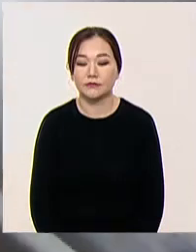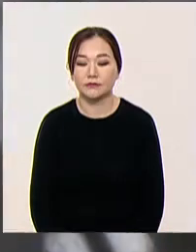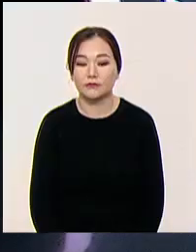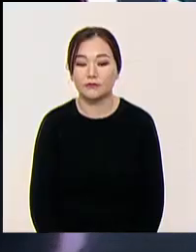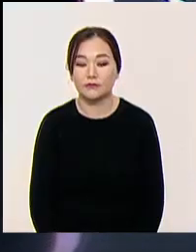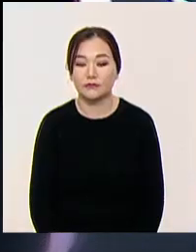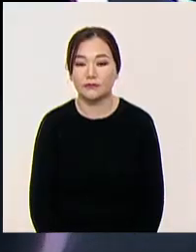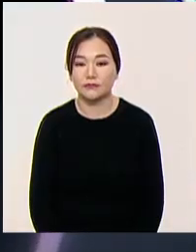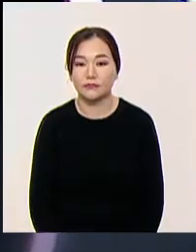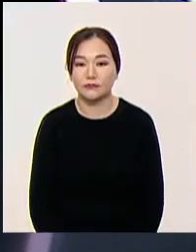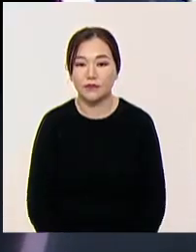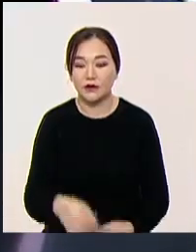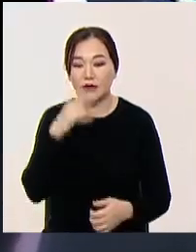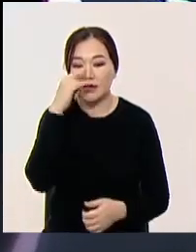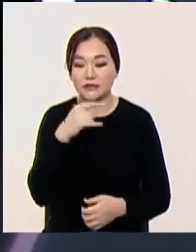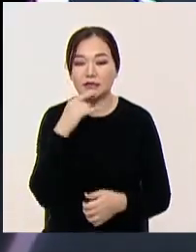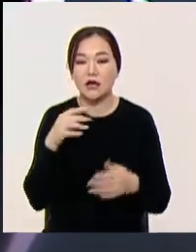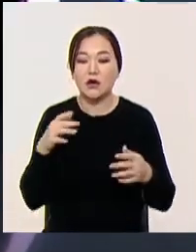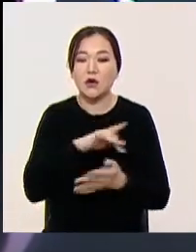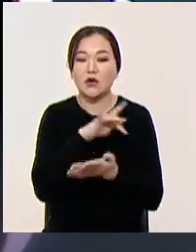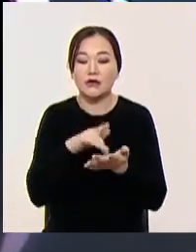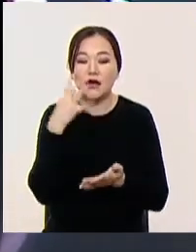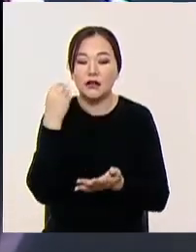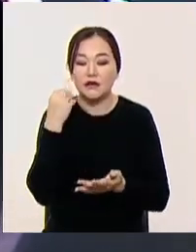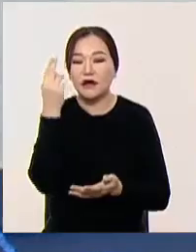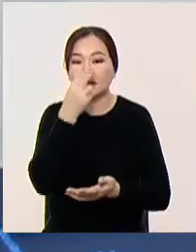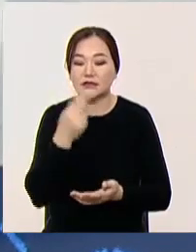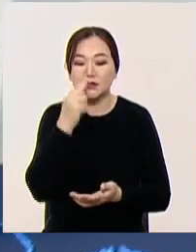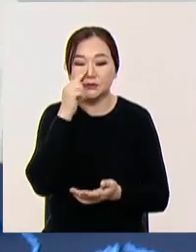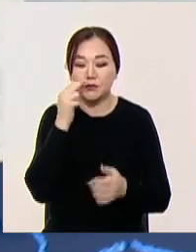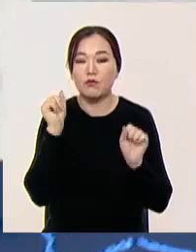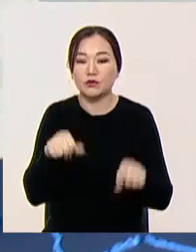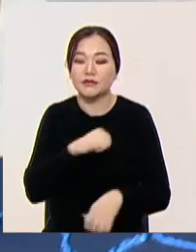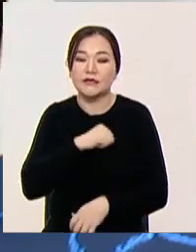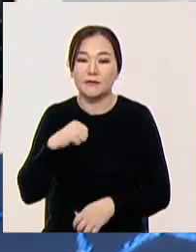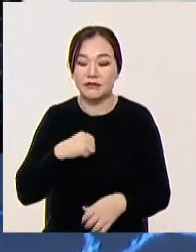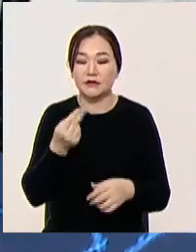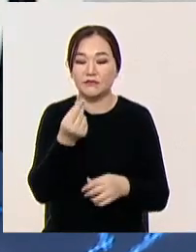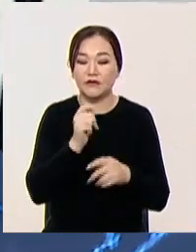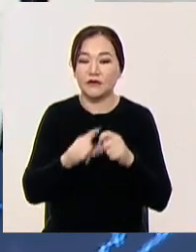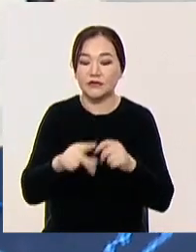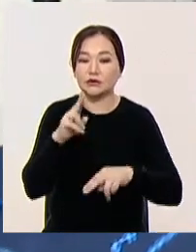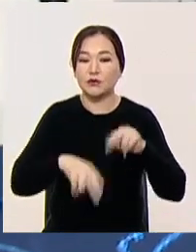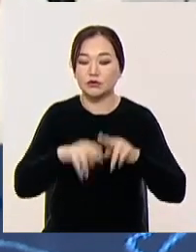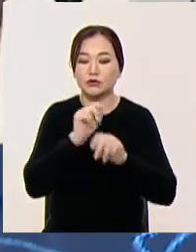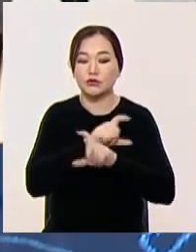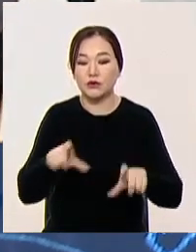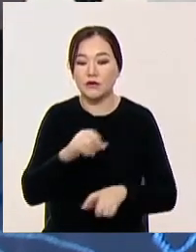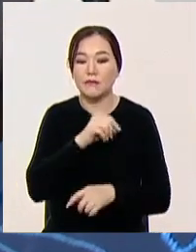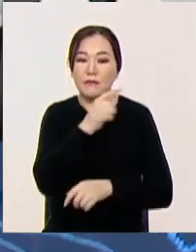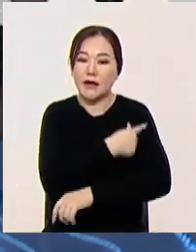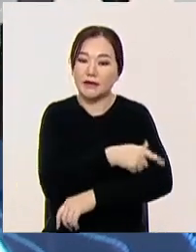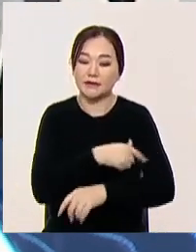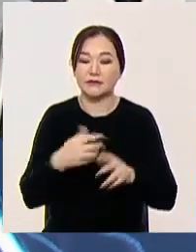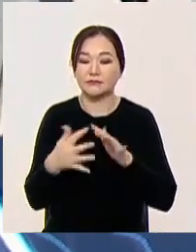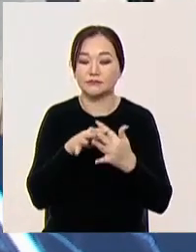область. Казахстанские города Алматы, Астана и Шымкент смогут самостоятельно финансировать строительство школ и больниц в